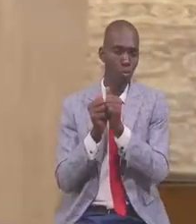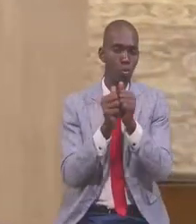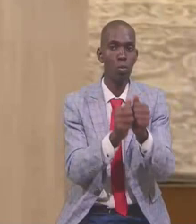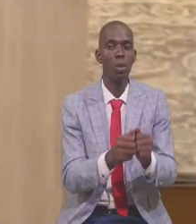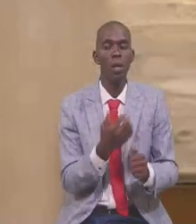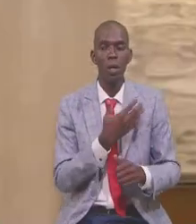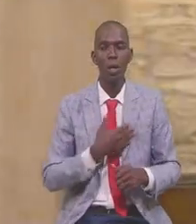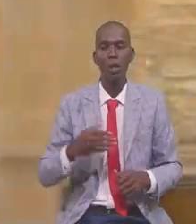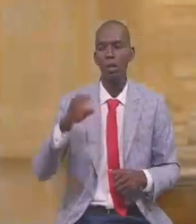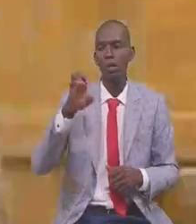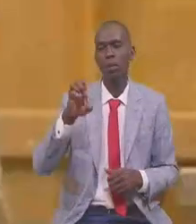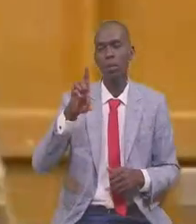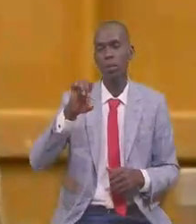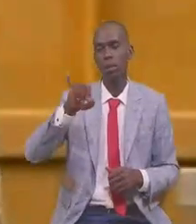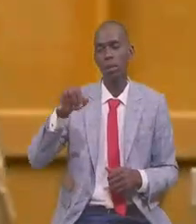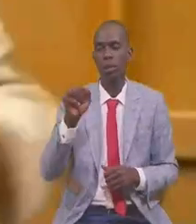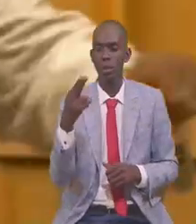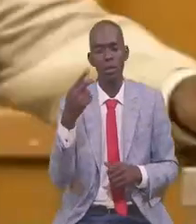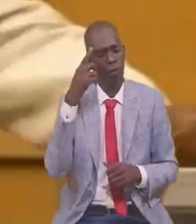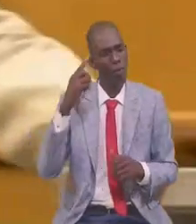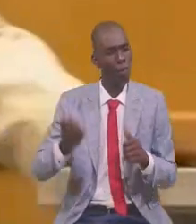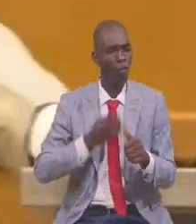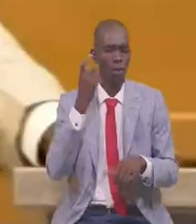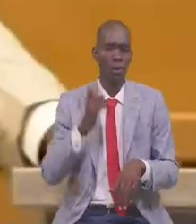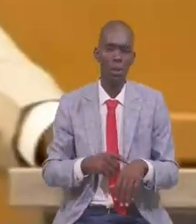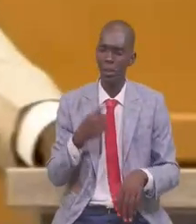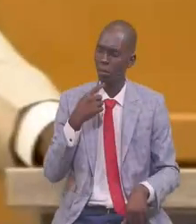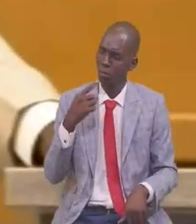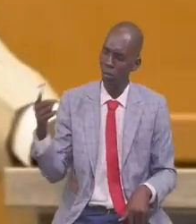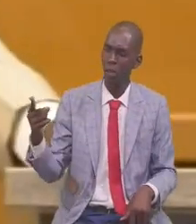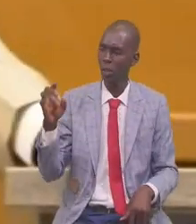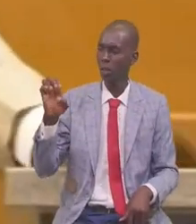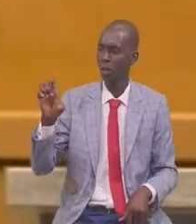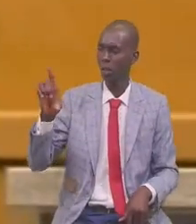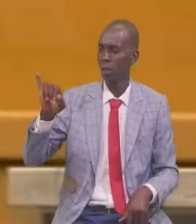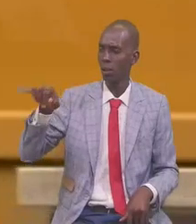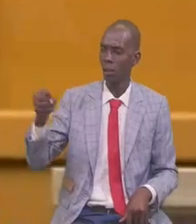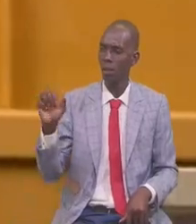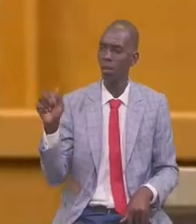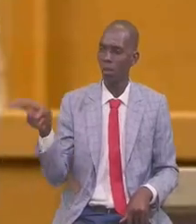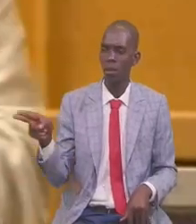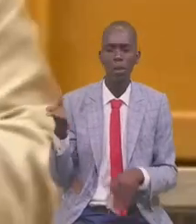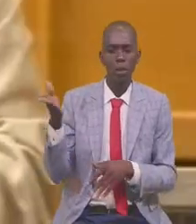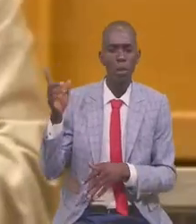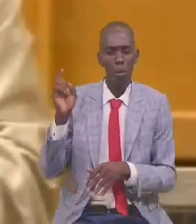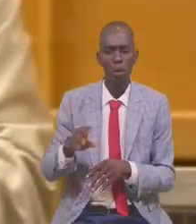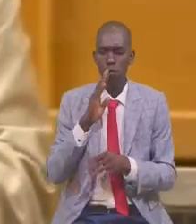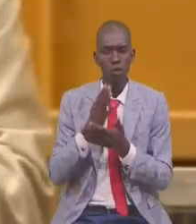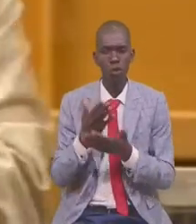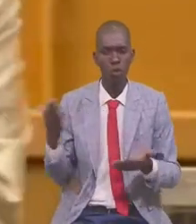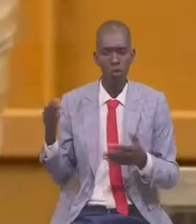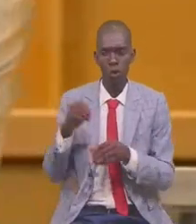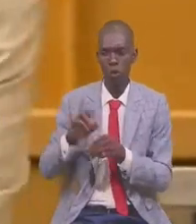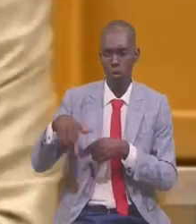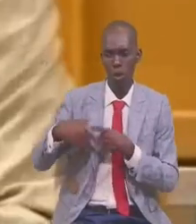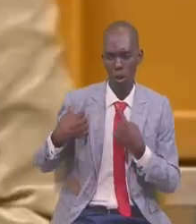la première fois, il dit, Élisée, il doit avoir quelque chose dans ton cœur. Pourquoi tu te lis à moi comme ça? Et